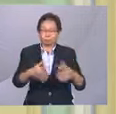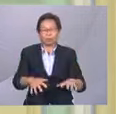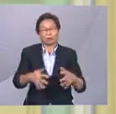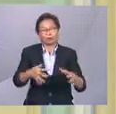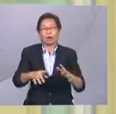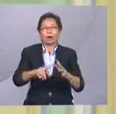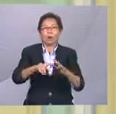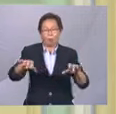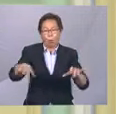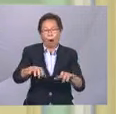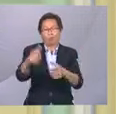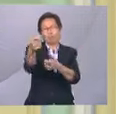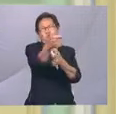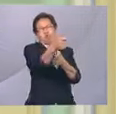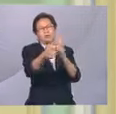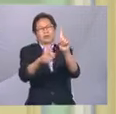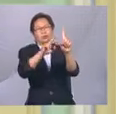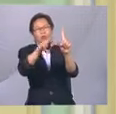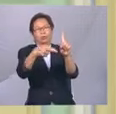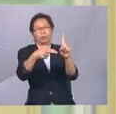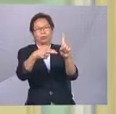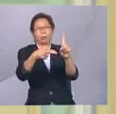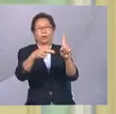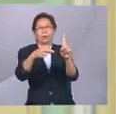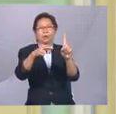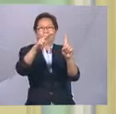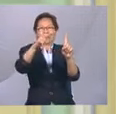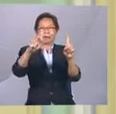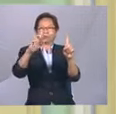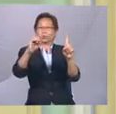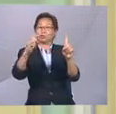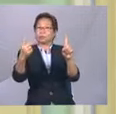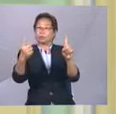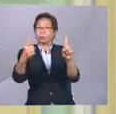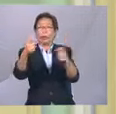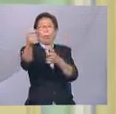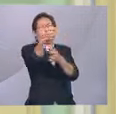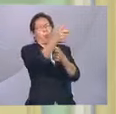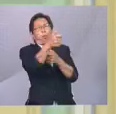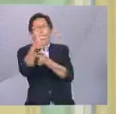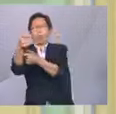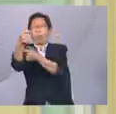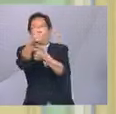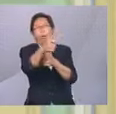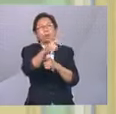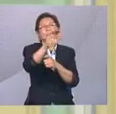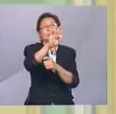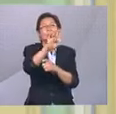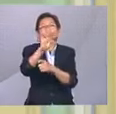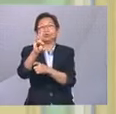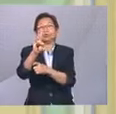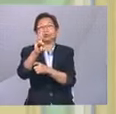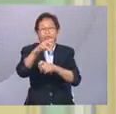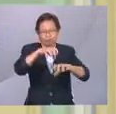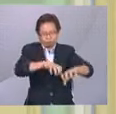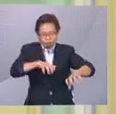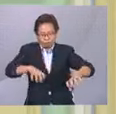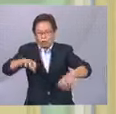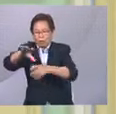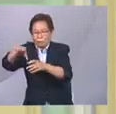melakukan 1701 operasi sanitasi list 97 John